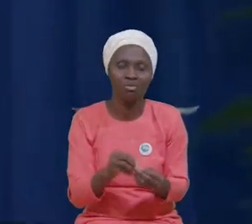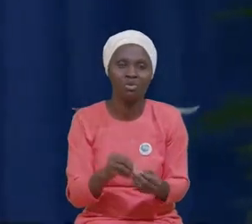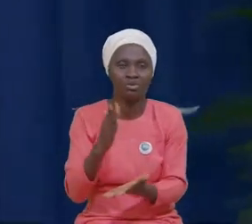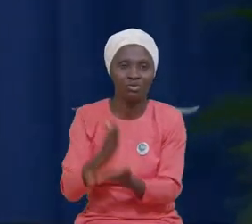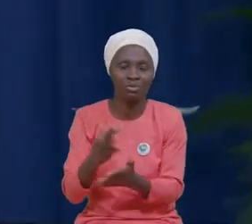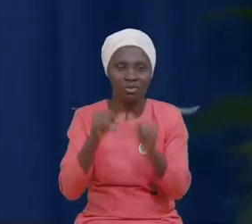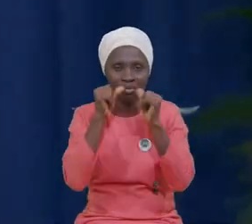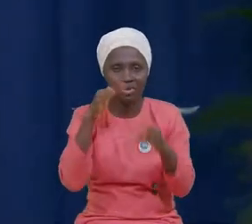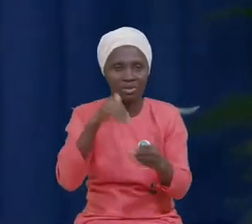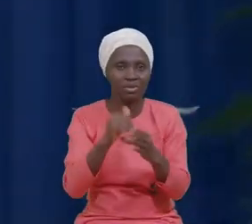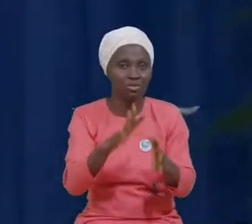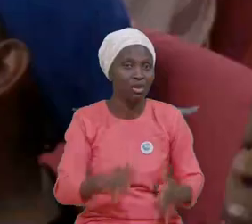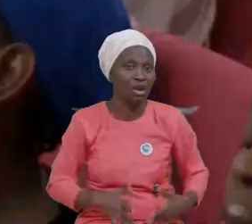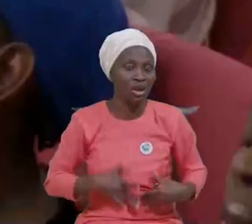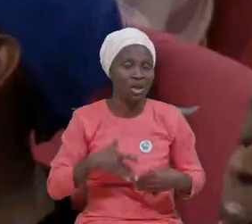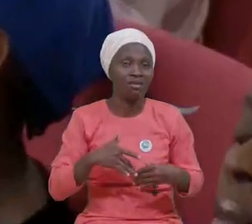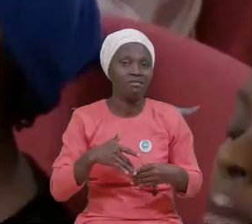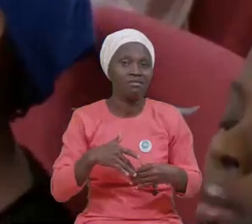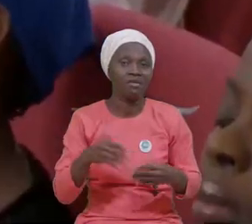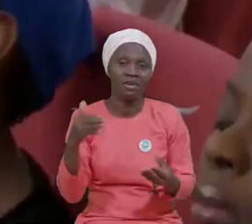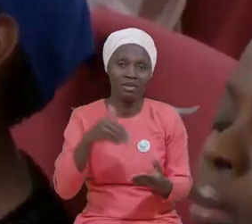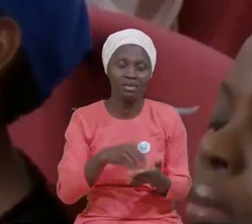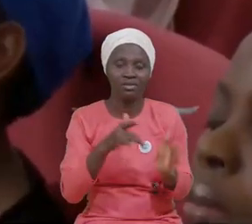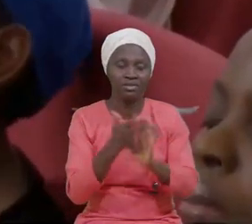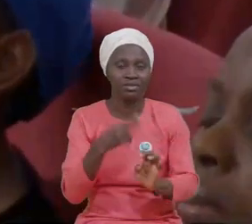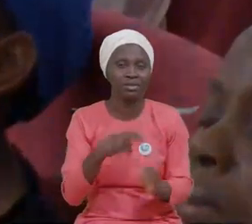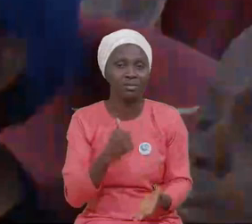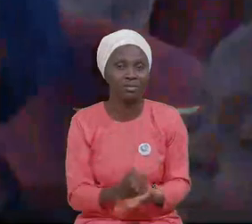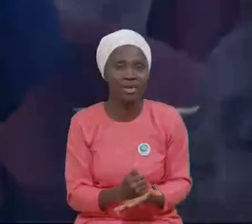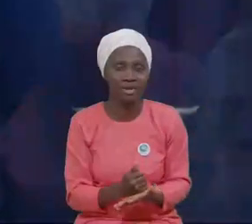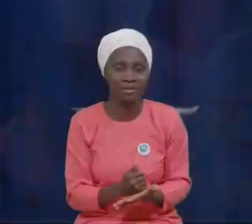Plus de regrets au nom de Jésus.